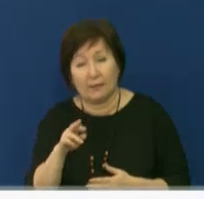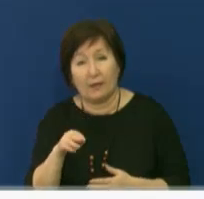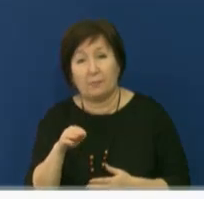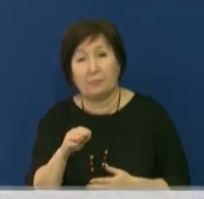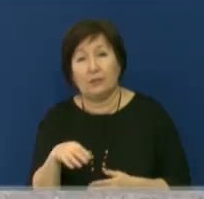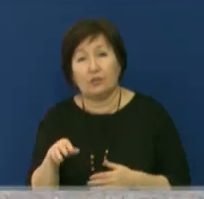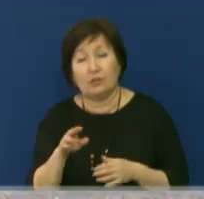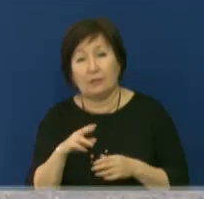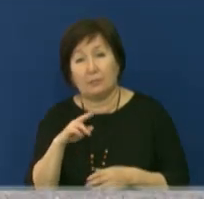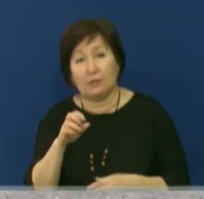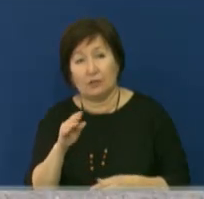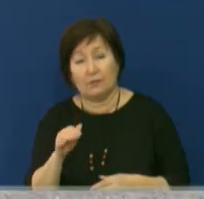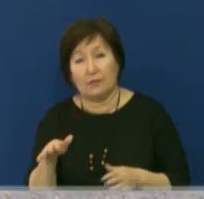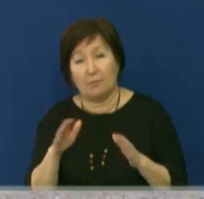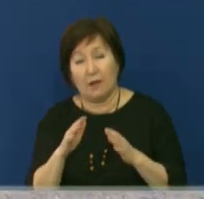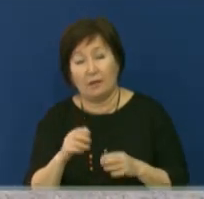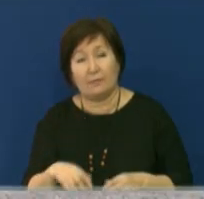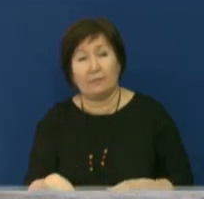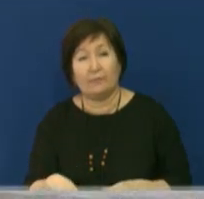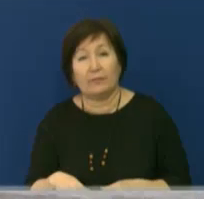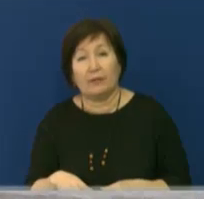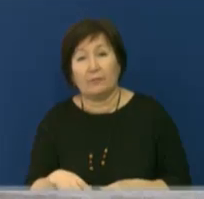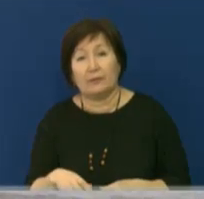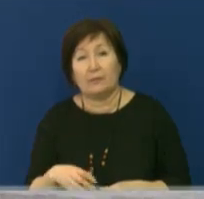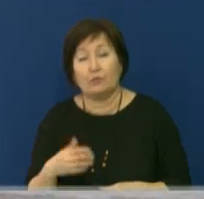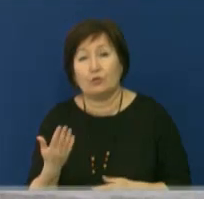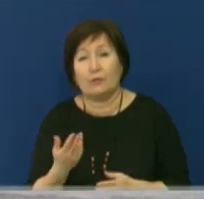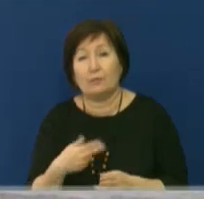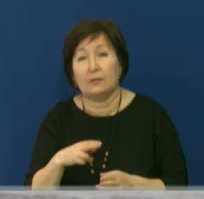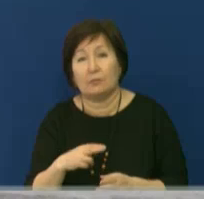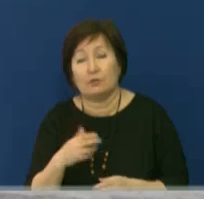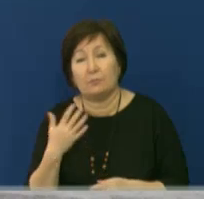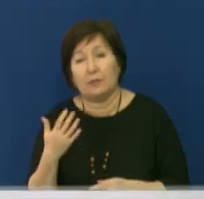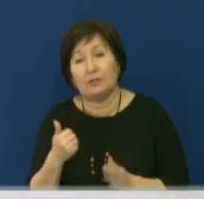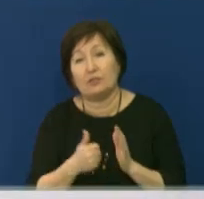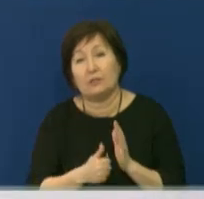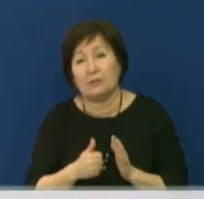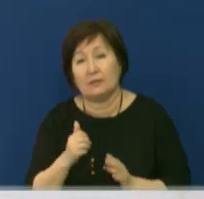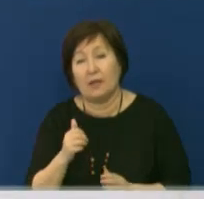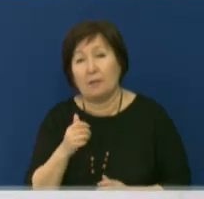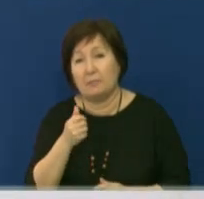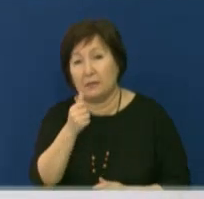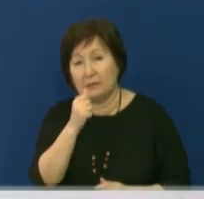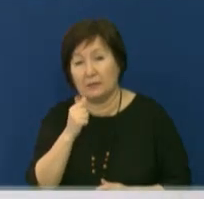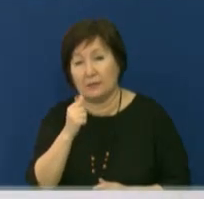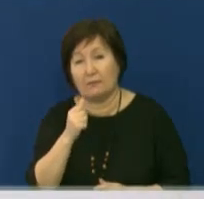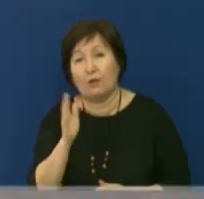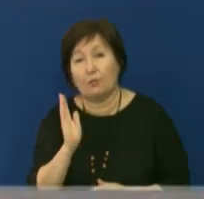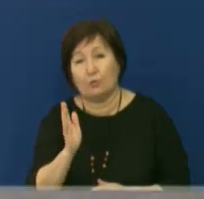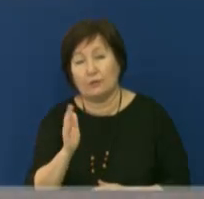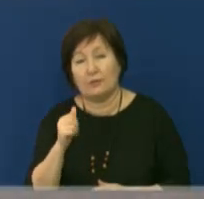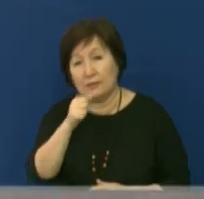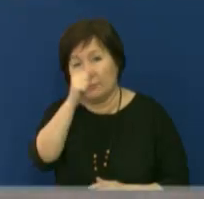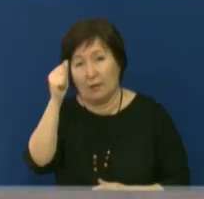5-6 ай қыс болады. Аудан әкімшілігі жылда қайталанатын мәселенің биылда одан бетер ушығып кеткендігінен хабардар. Бірақ көмір